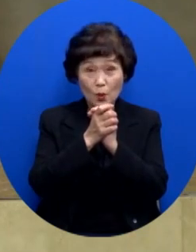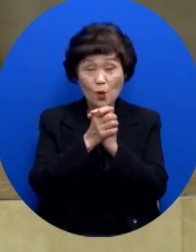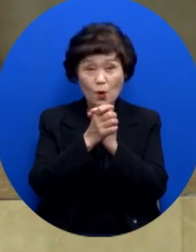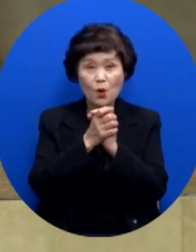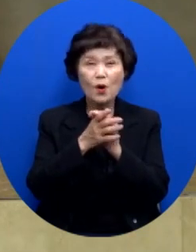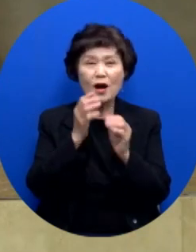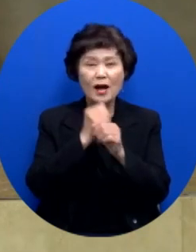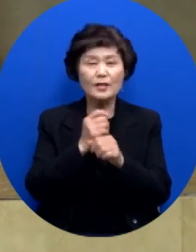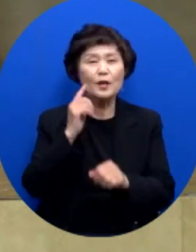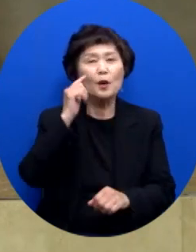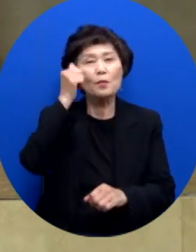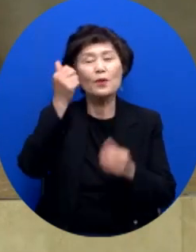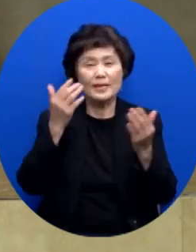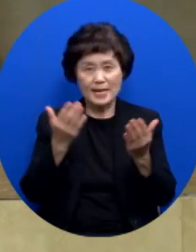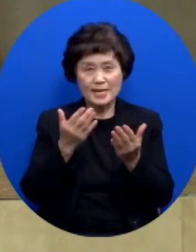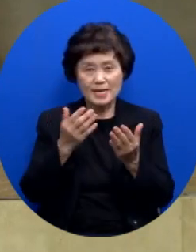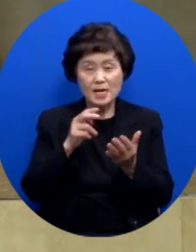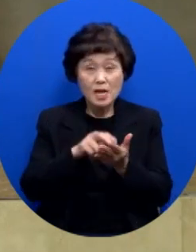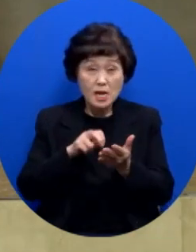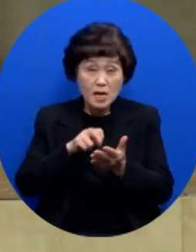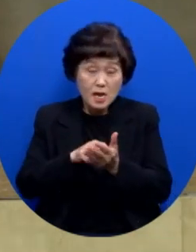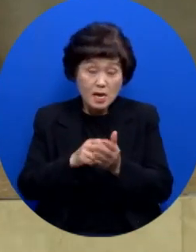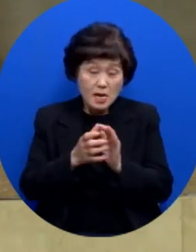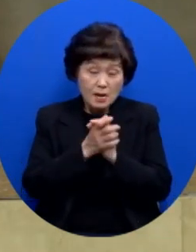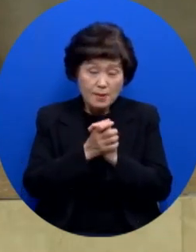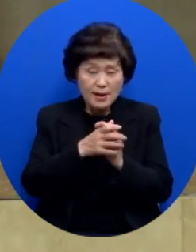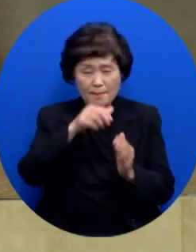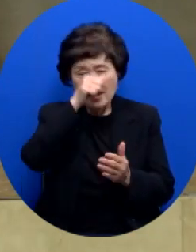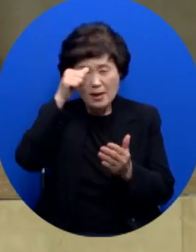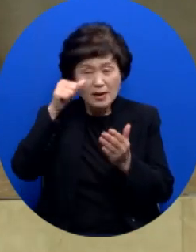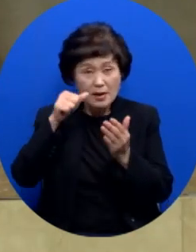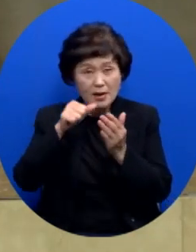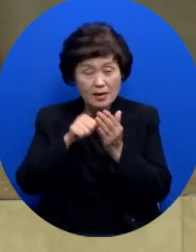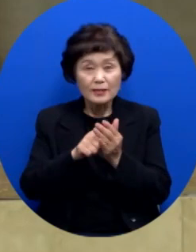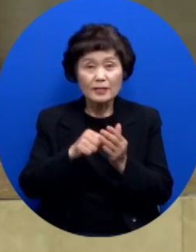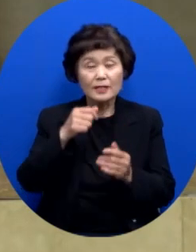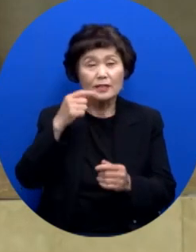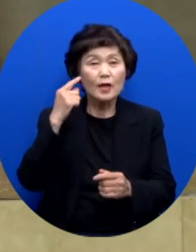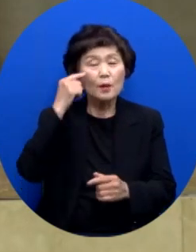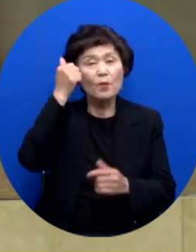목회였지 않나. 무릎으로 일평생 이렇게 목회를 해 오셨습니다.